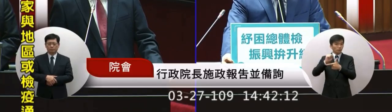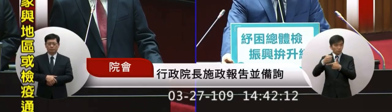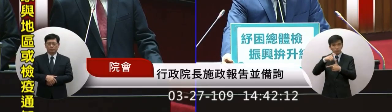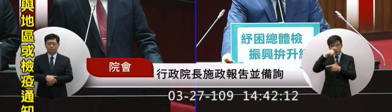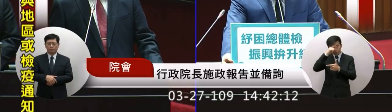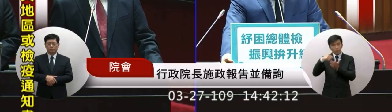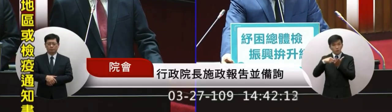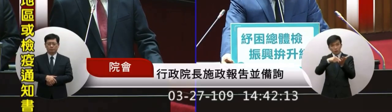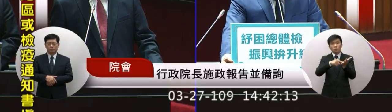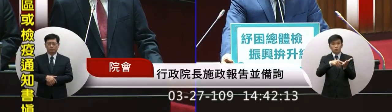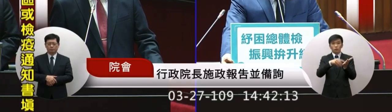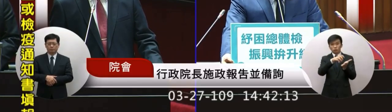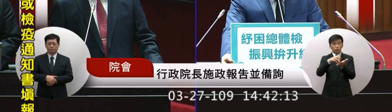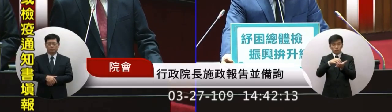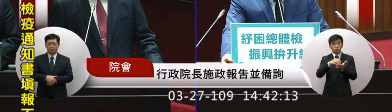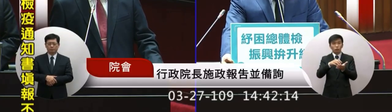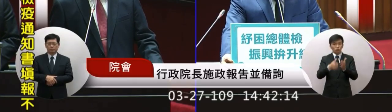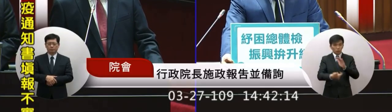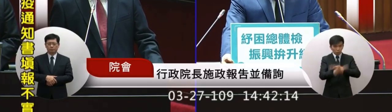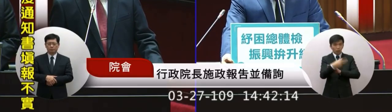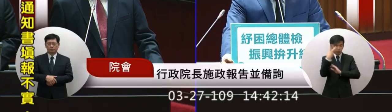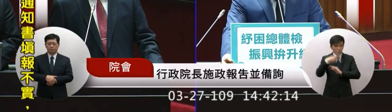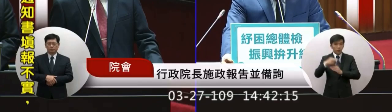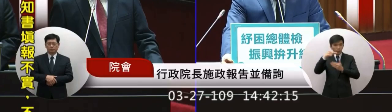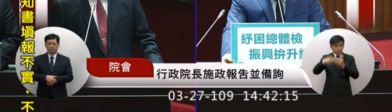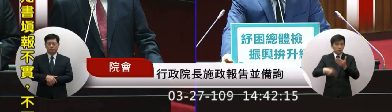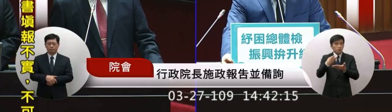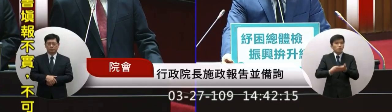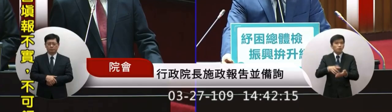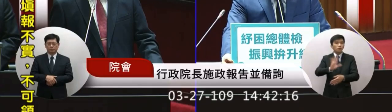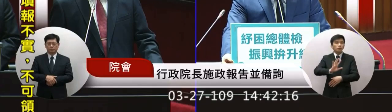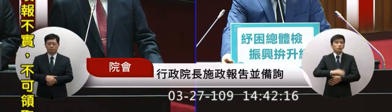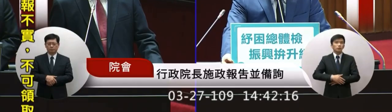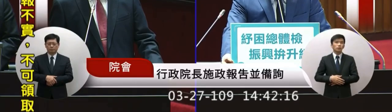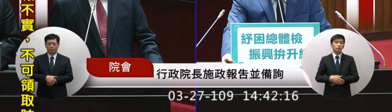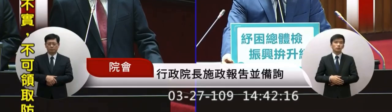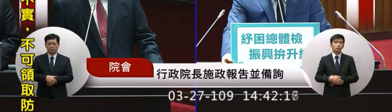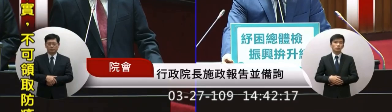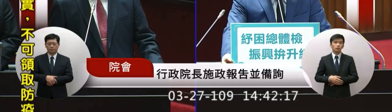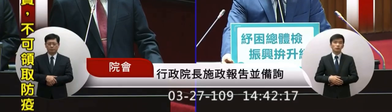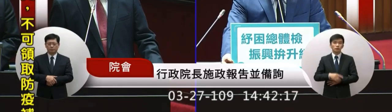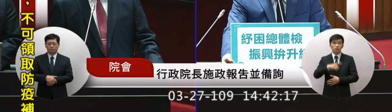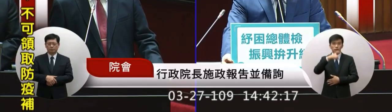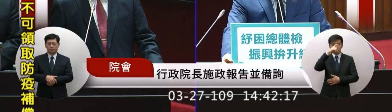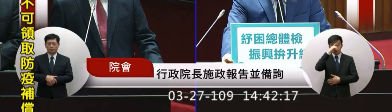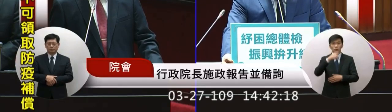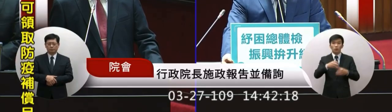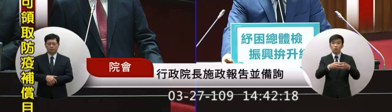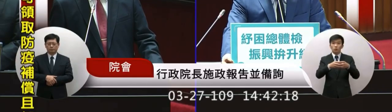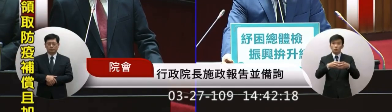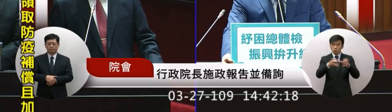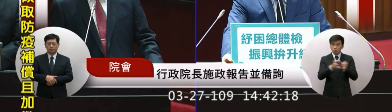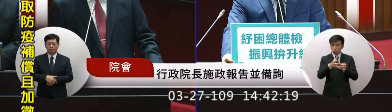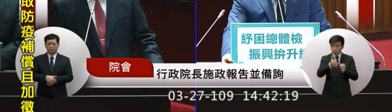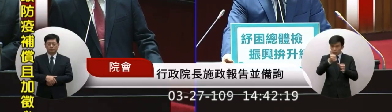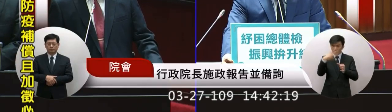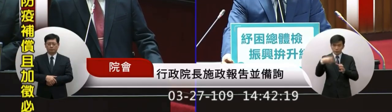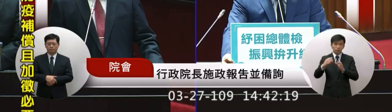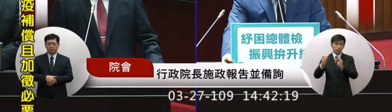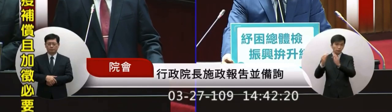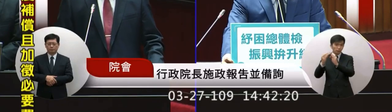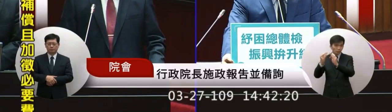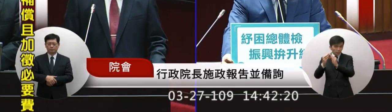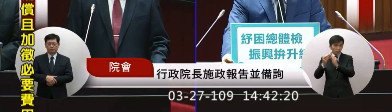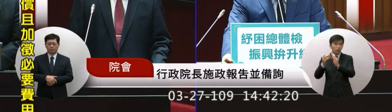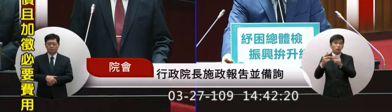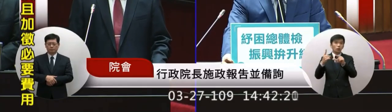保啦，从宽认定，还有就是说这个部分是不是就是请这个部长。好，帮我们跟这个银行端，还有这个中期